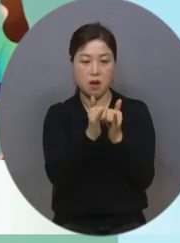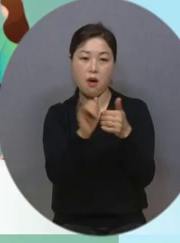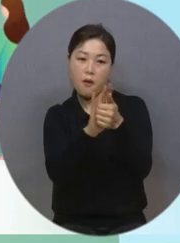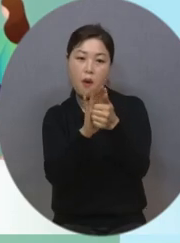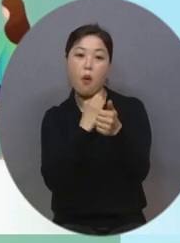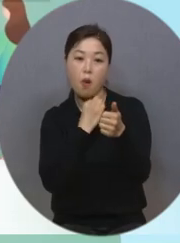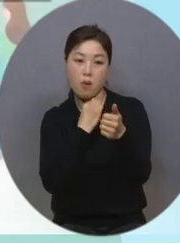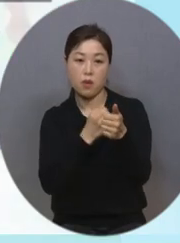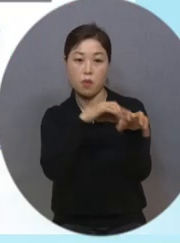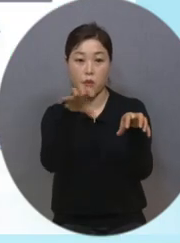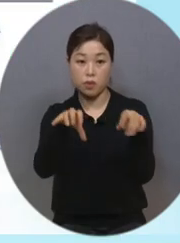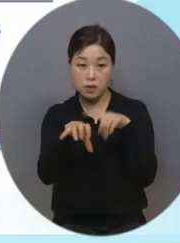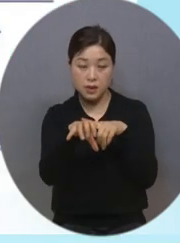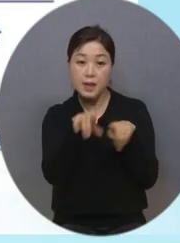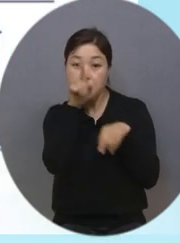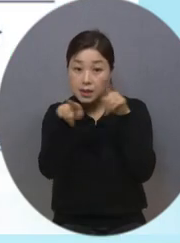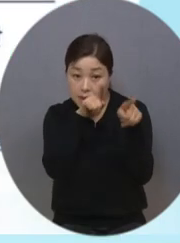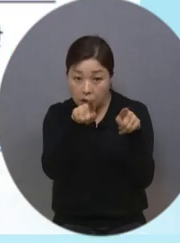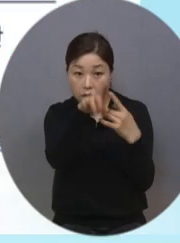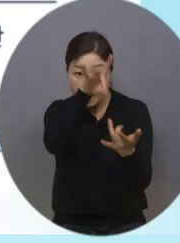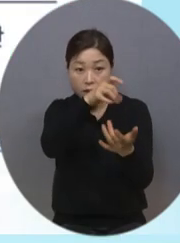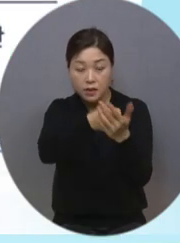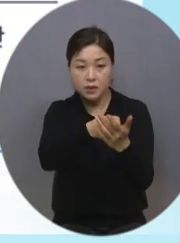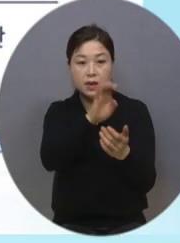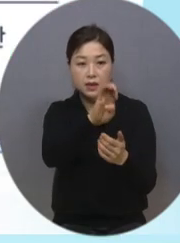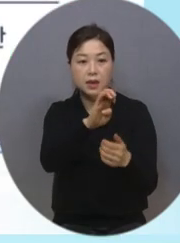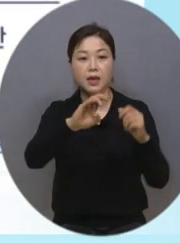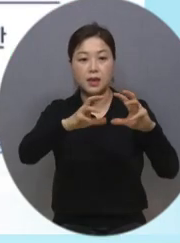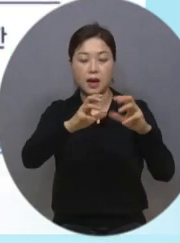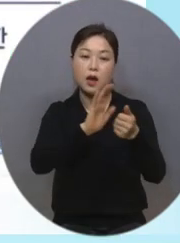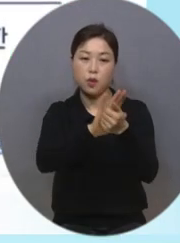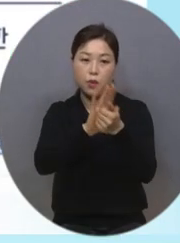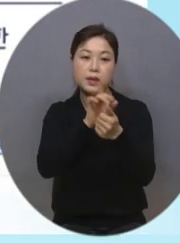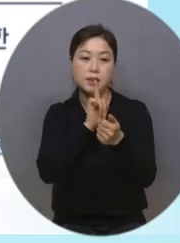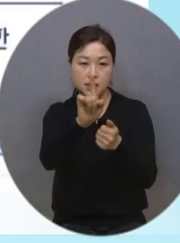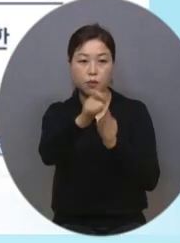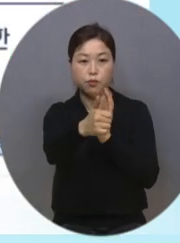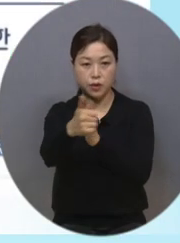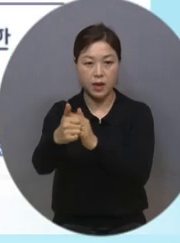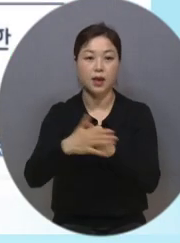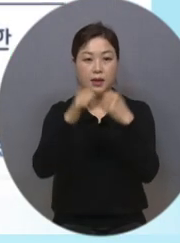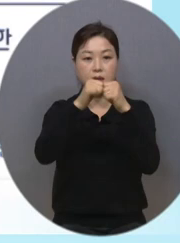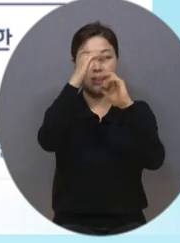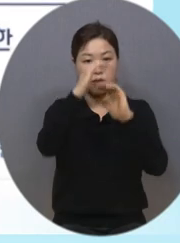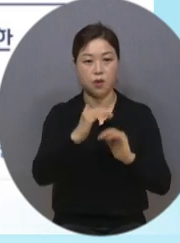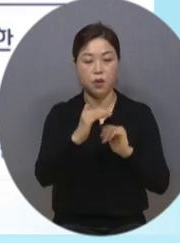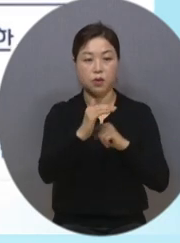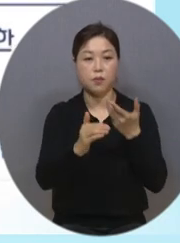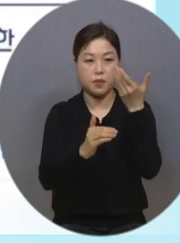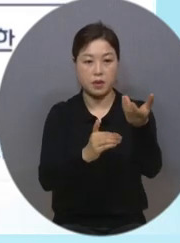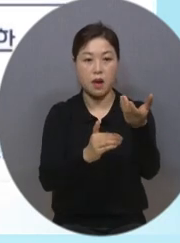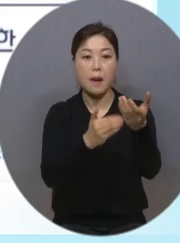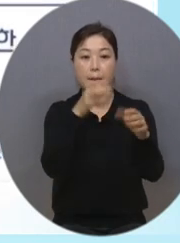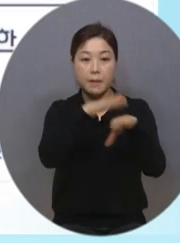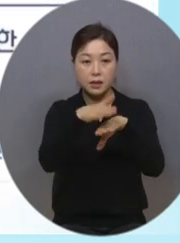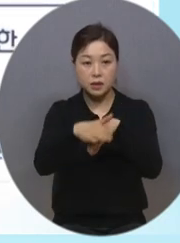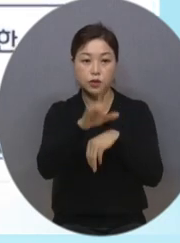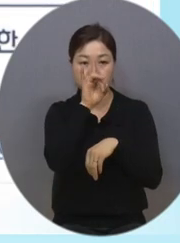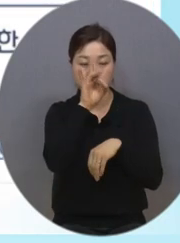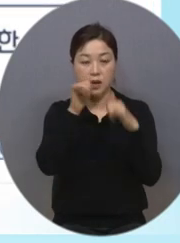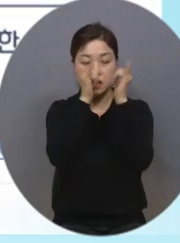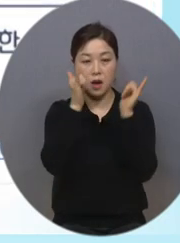공모 분야를 선택해 이 나라도움 누리집에서 신청하면 됩니다. 자세한 내용과 제출 형식은